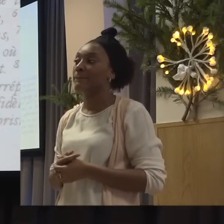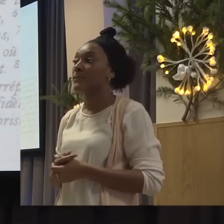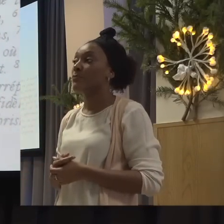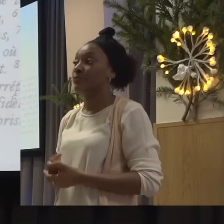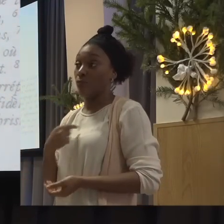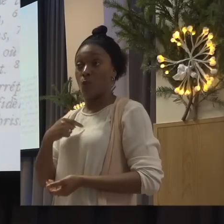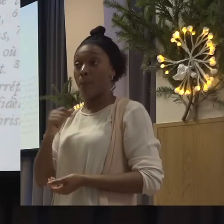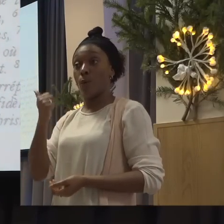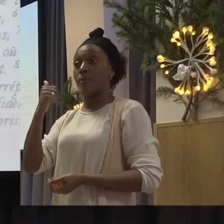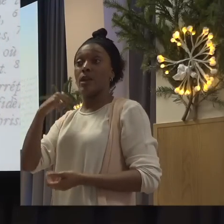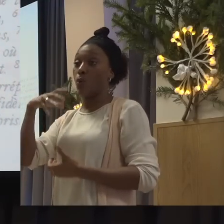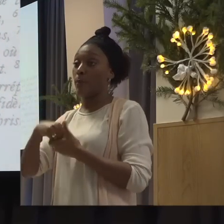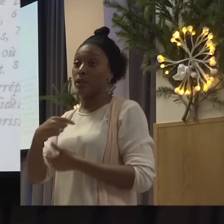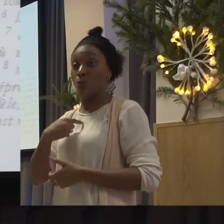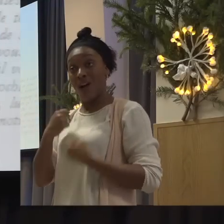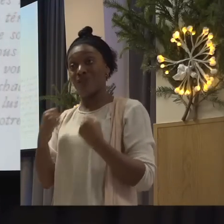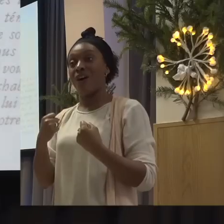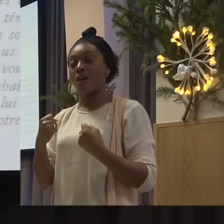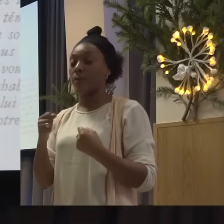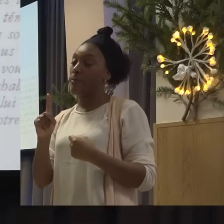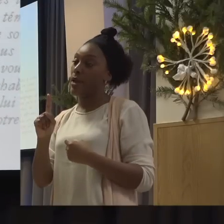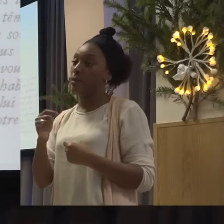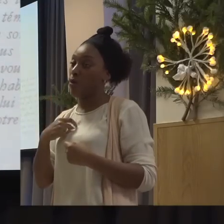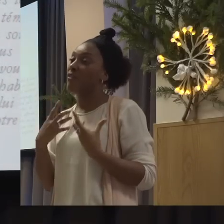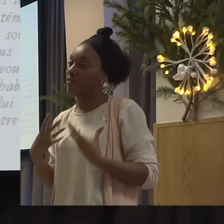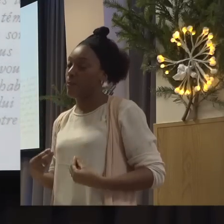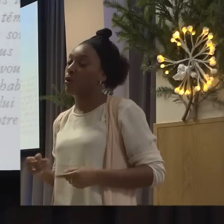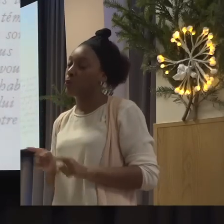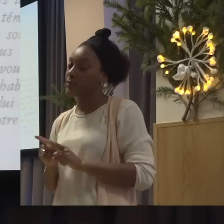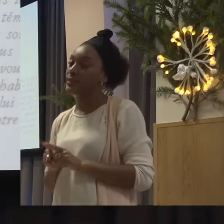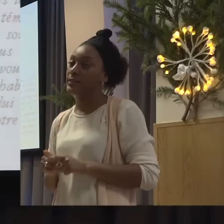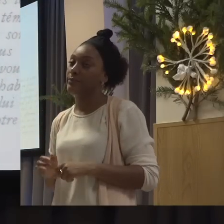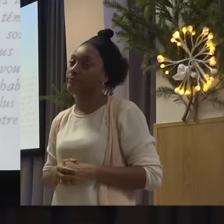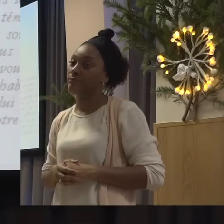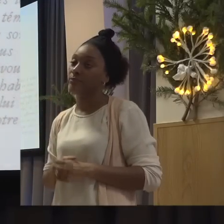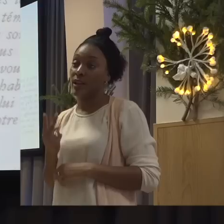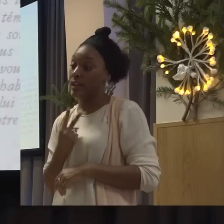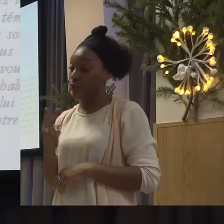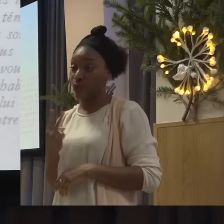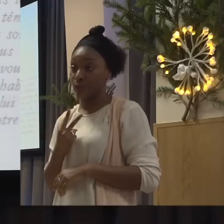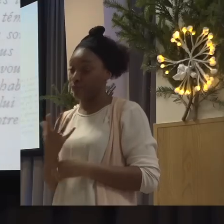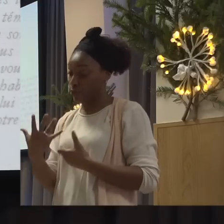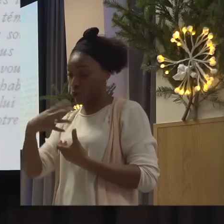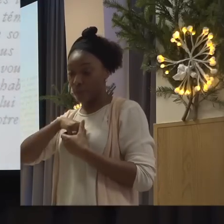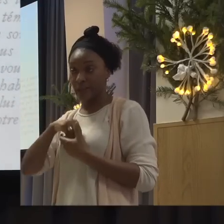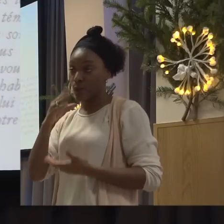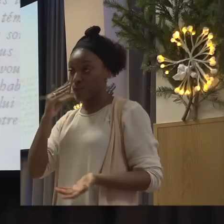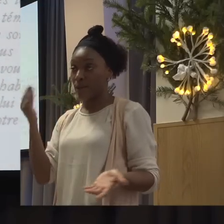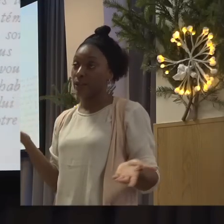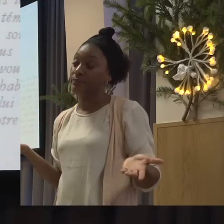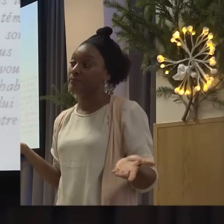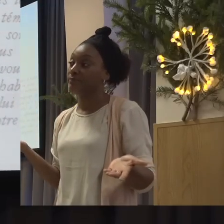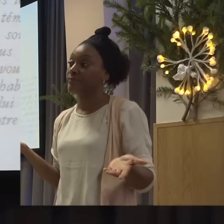le premier, je suis fort, mais je suis faible. Et donc les deux font partie de la condition